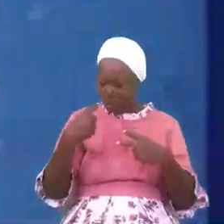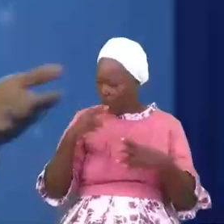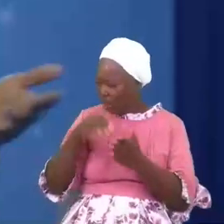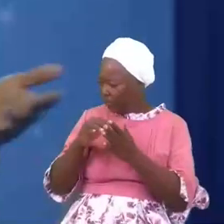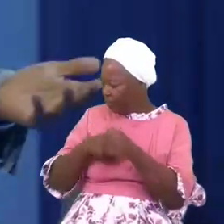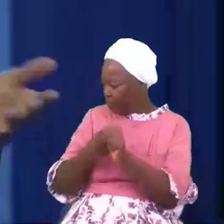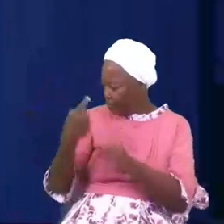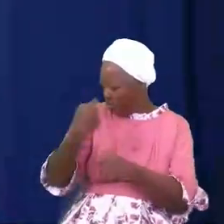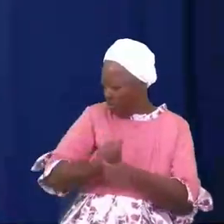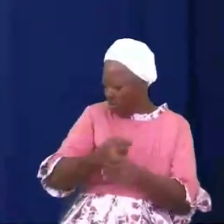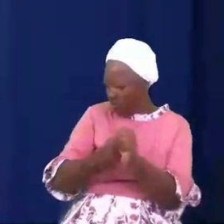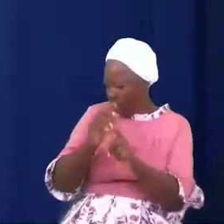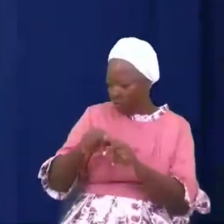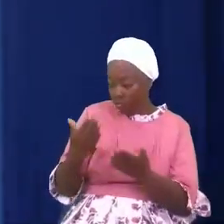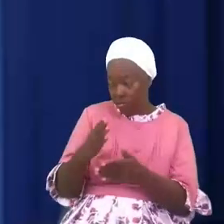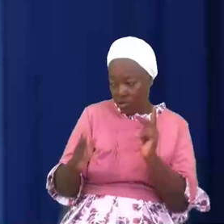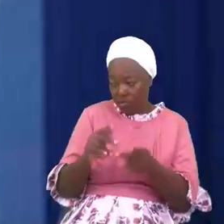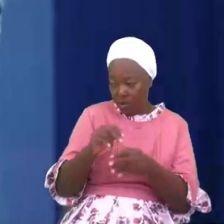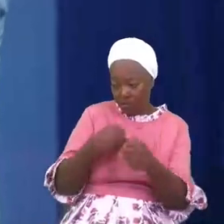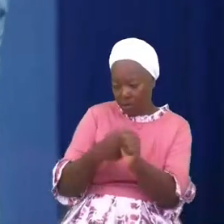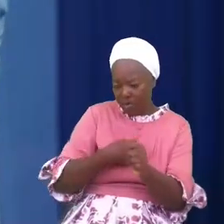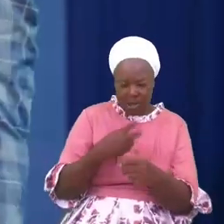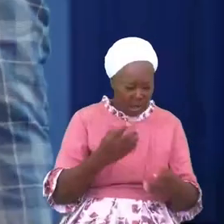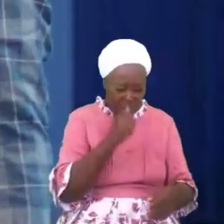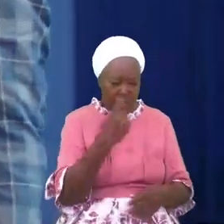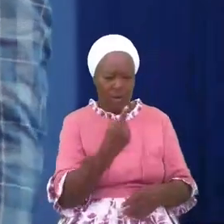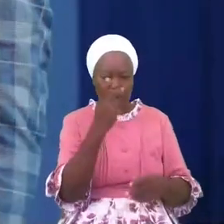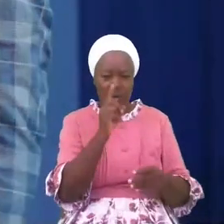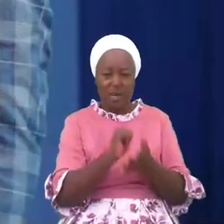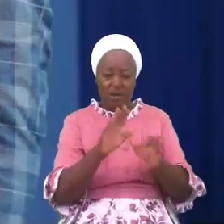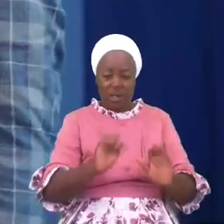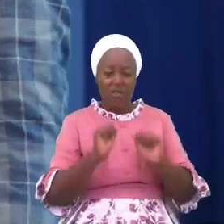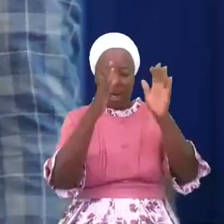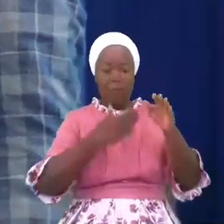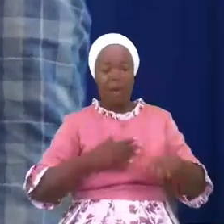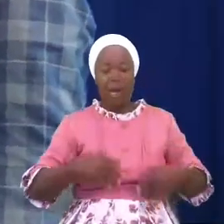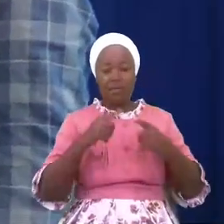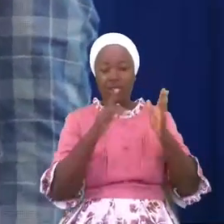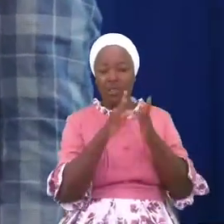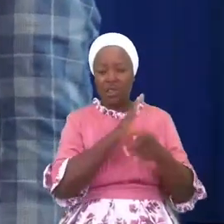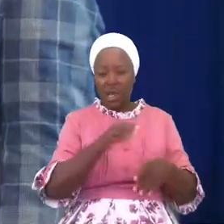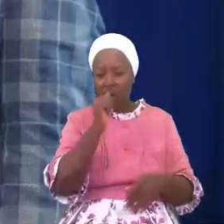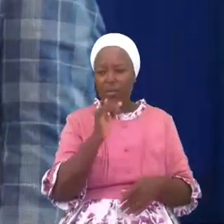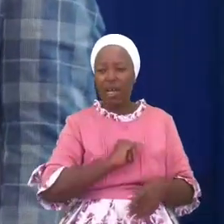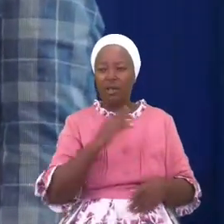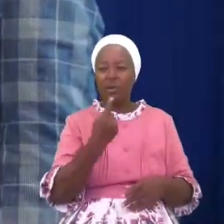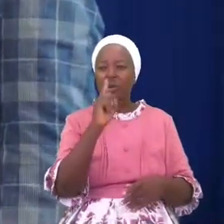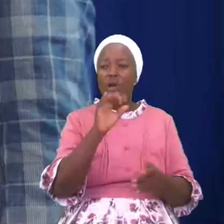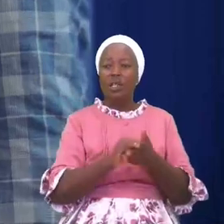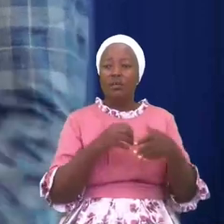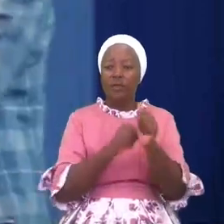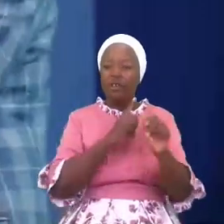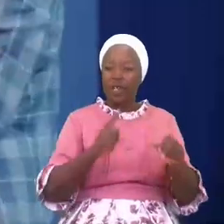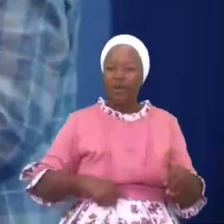qui va être sauvé? Est-ce que je suis le seul qui va donner ma vie au Seigneur? Est-ce que je suis le seul qui va suivre le Seigneur? Il n'a pas regardé autour de